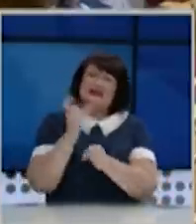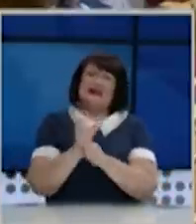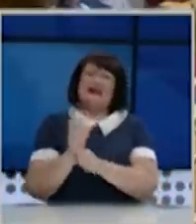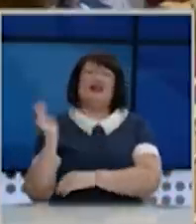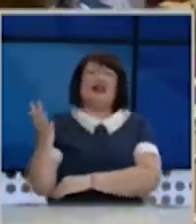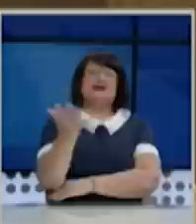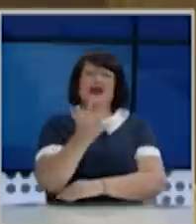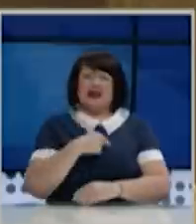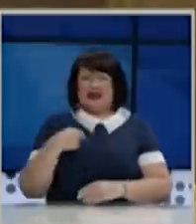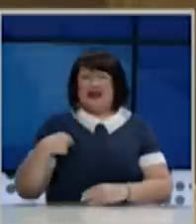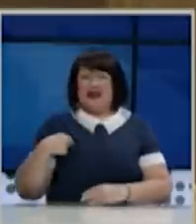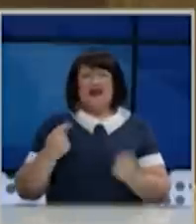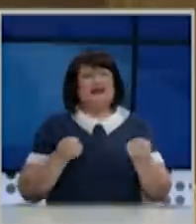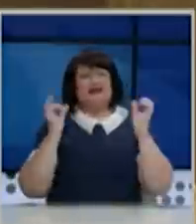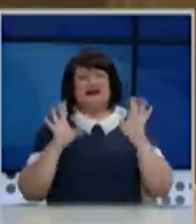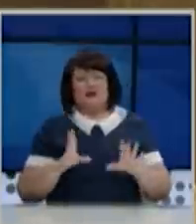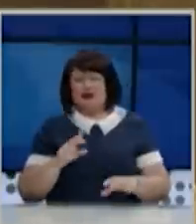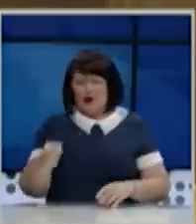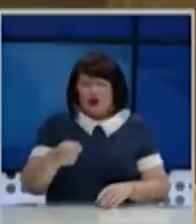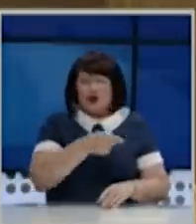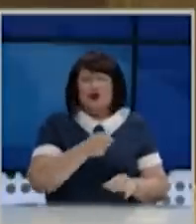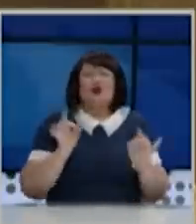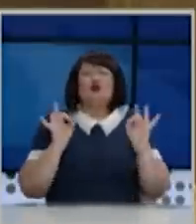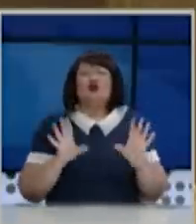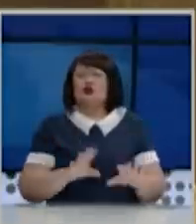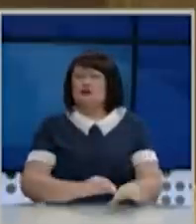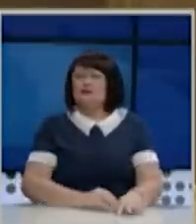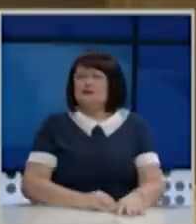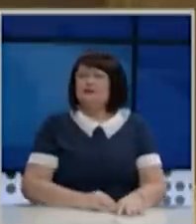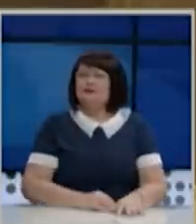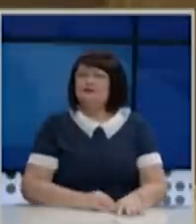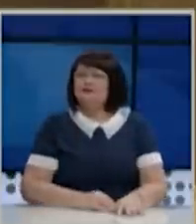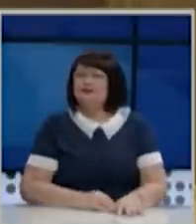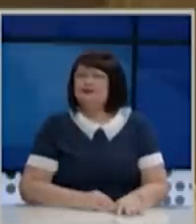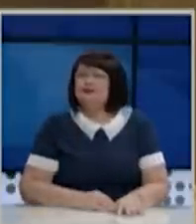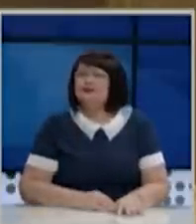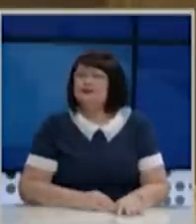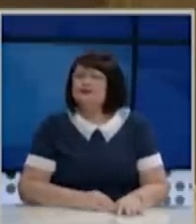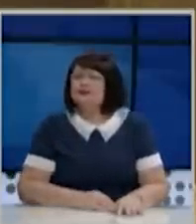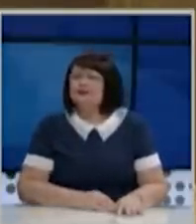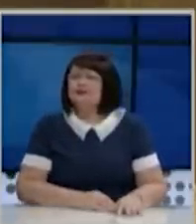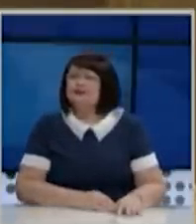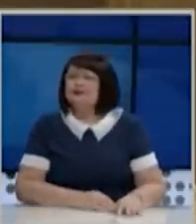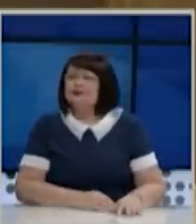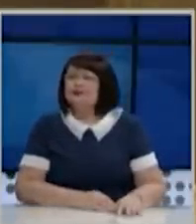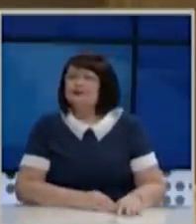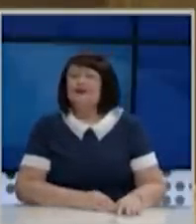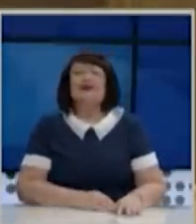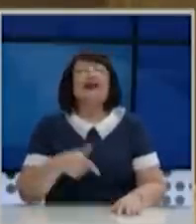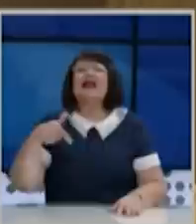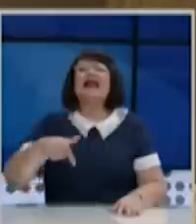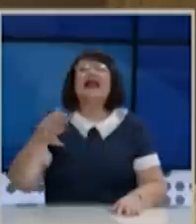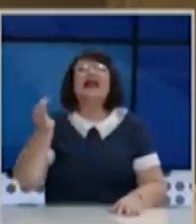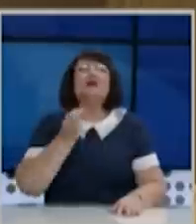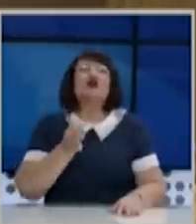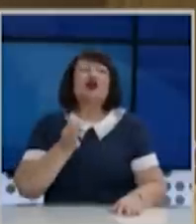κάνατε τίποτα. Όσο είσαστε κυβέρνηση. Και η μεν και η δεν. Που λέει και το. Έτσι δεν είναι. Γιάννη, πώς το λένε